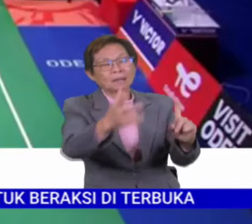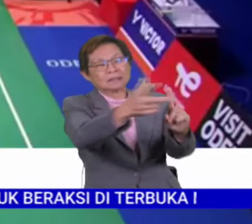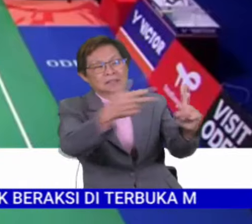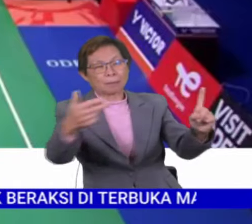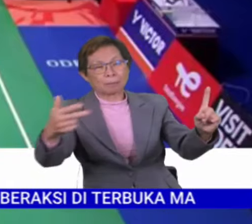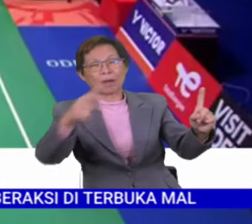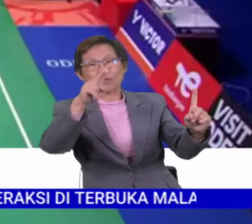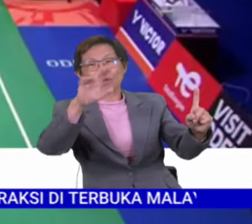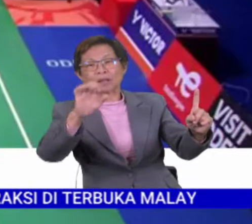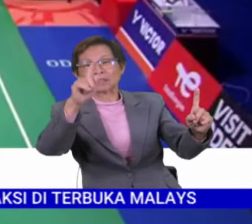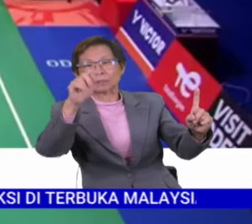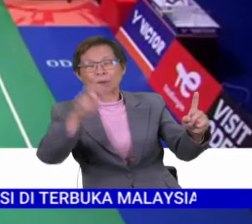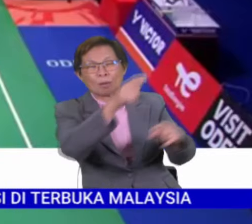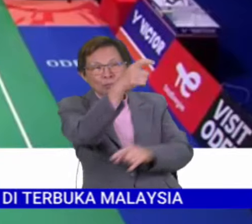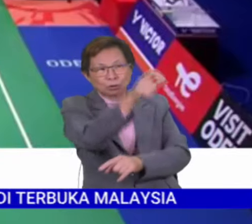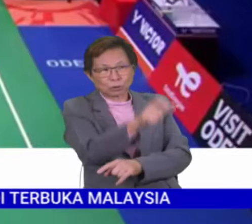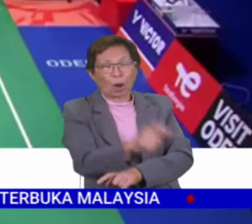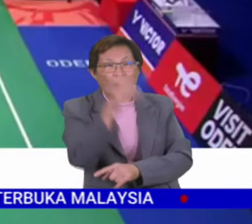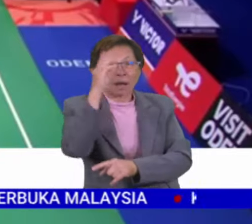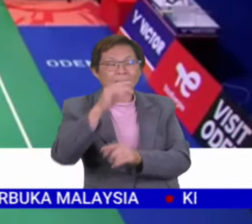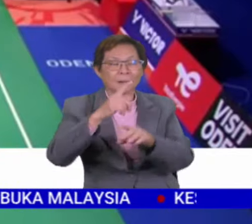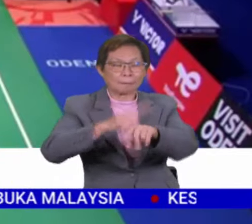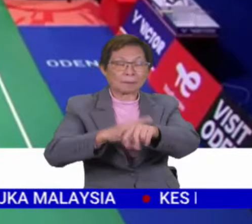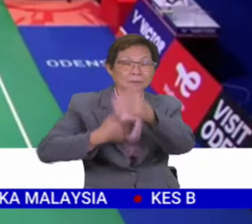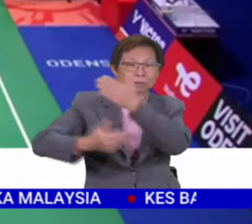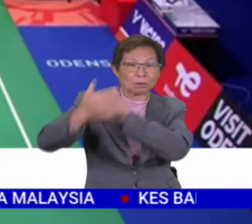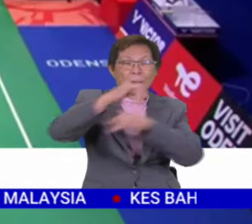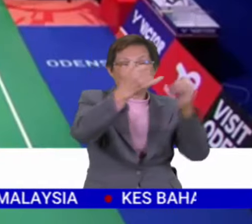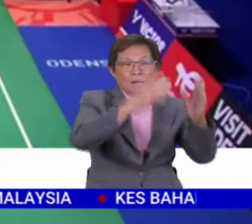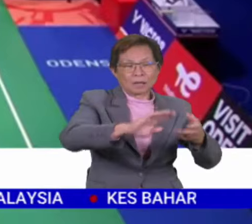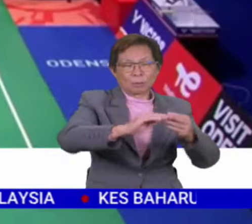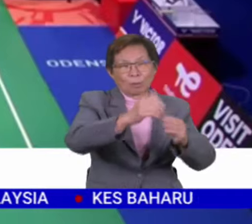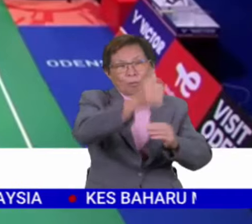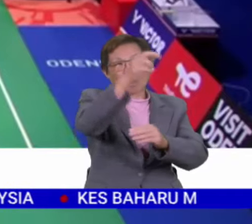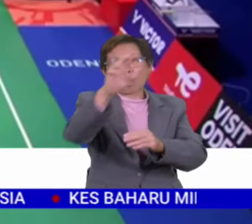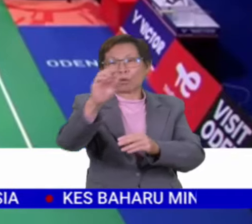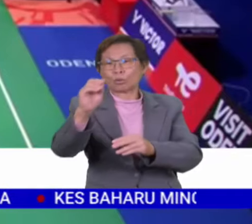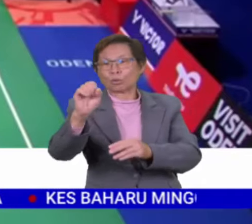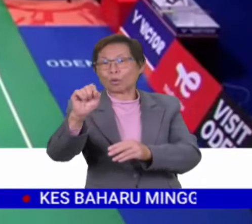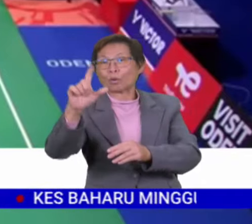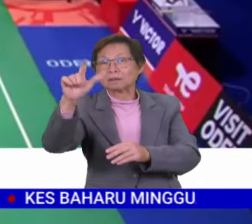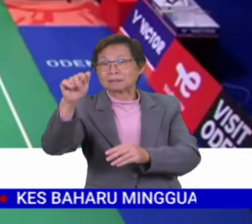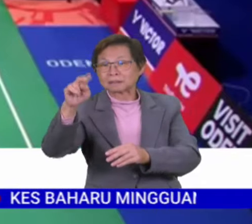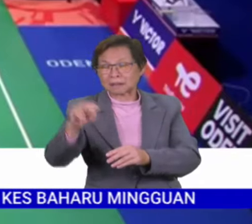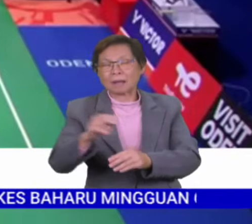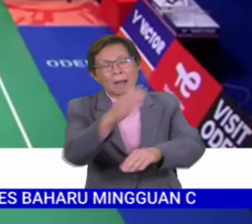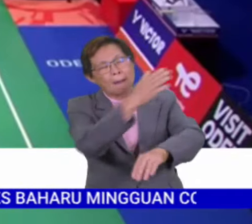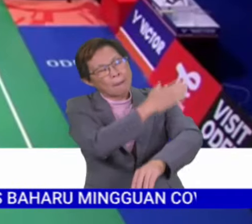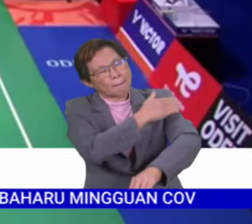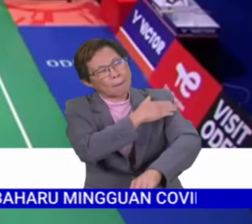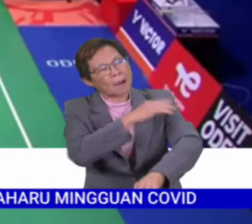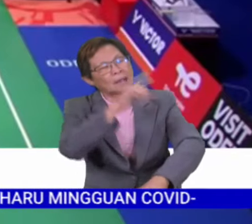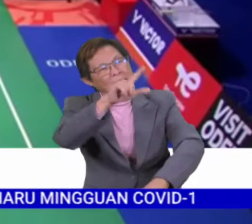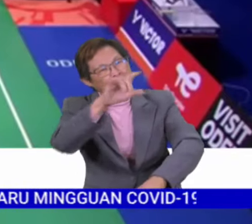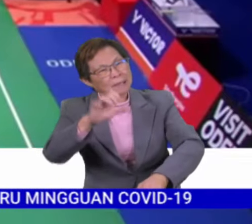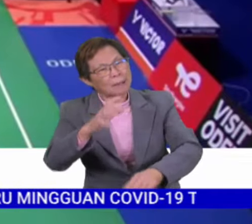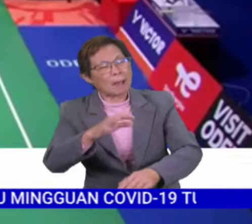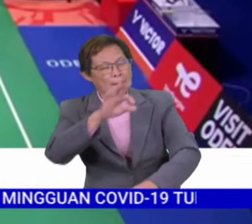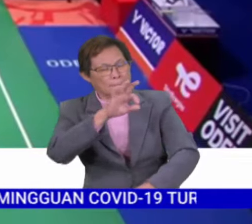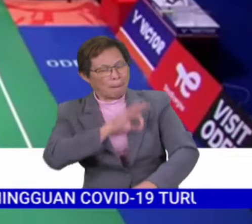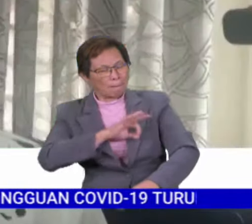menjuarai saingan perseorangan lelaki musim lalu. Bekas pemain nombor satu dunia Roslyn Hashim menggesa Zijia memanfaatkan kejohanan